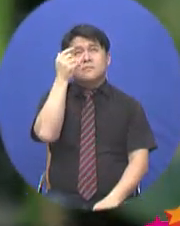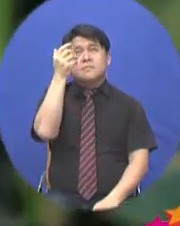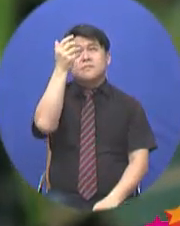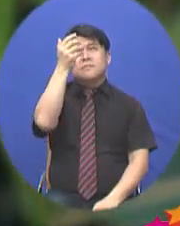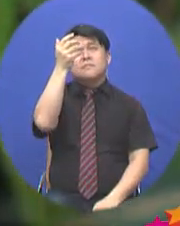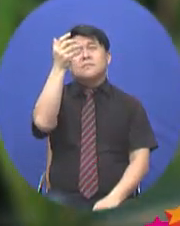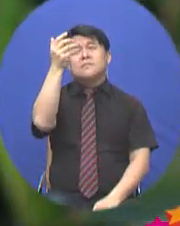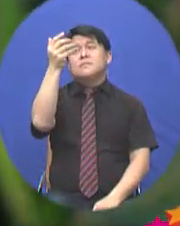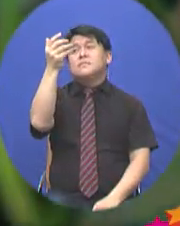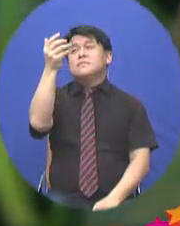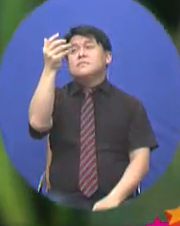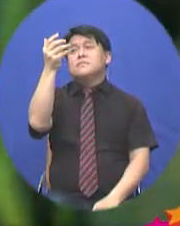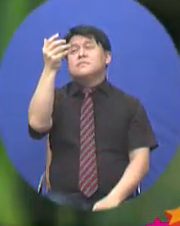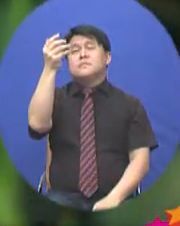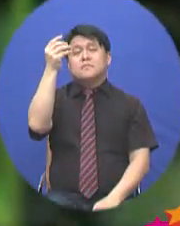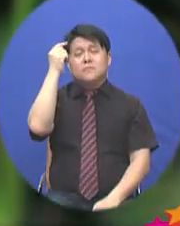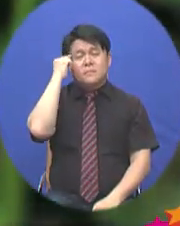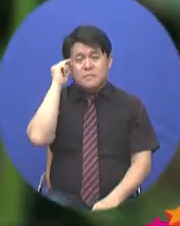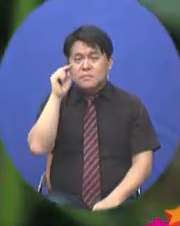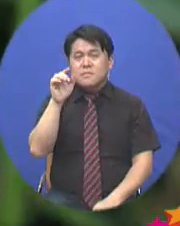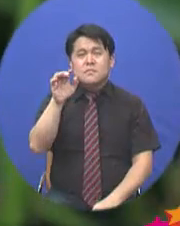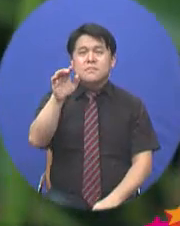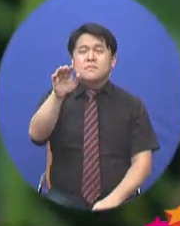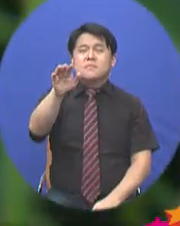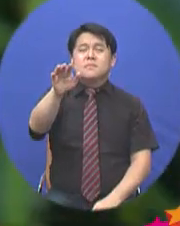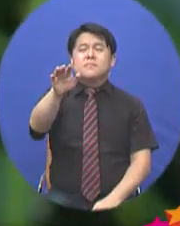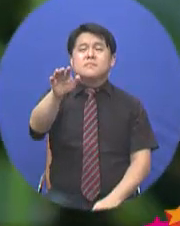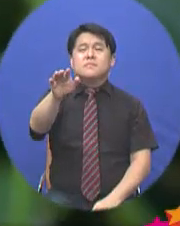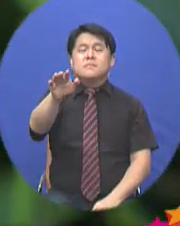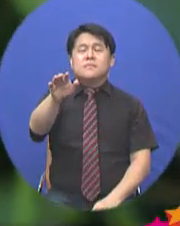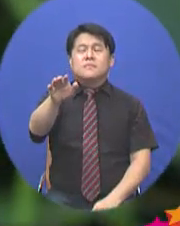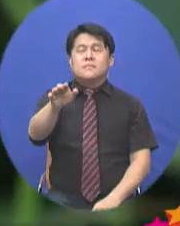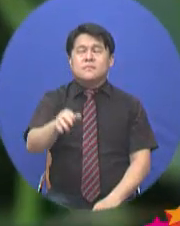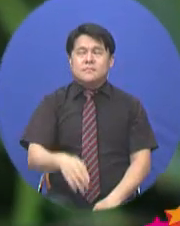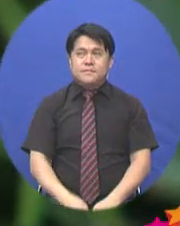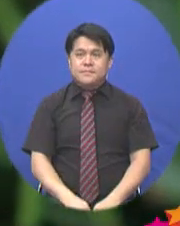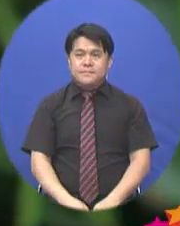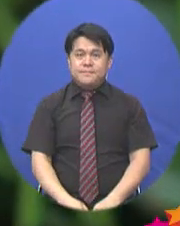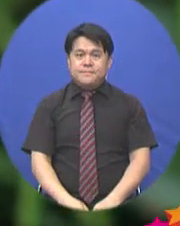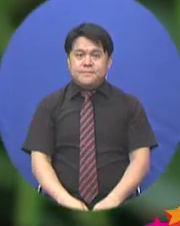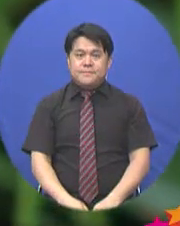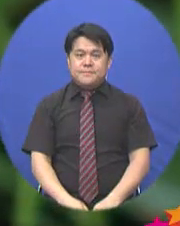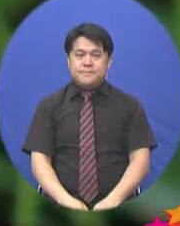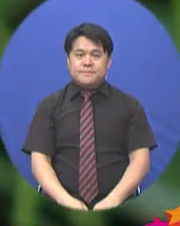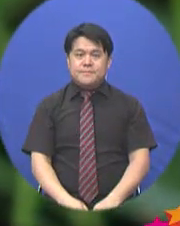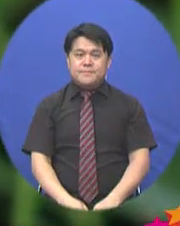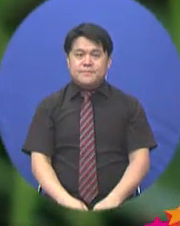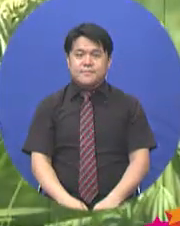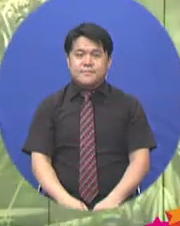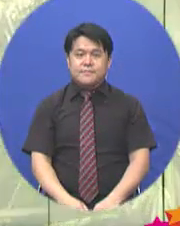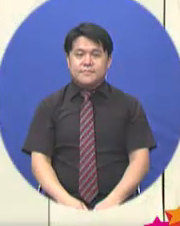그 목소리 봉해 본 저간에